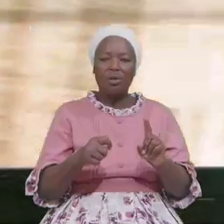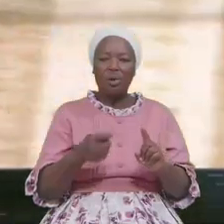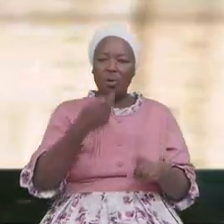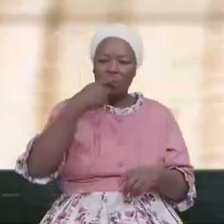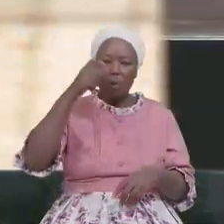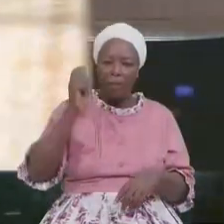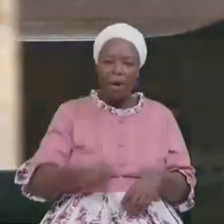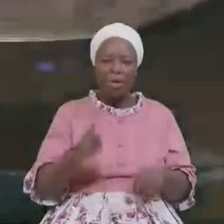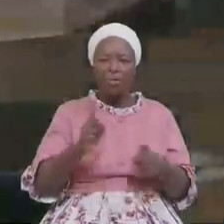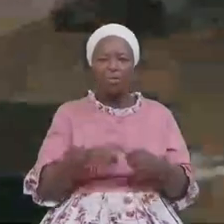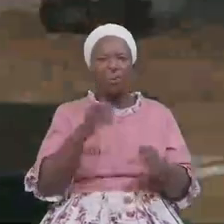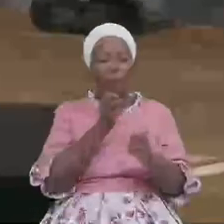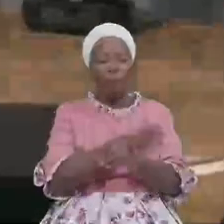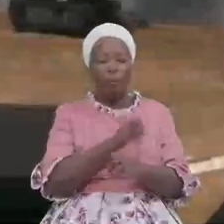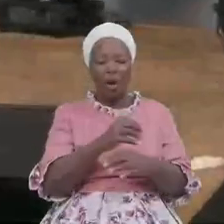le commandement d'avancer.